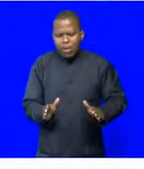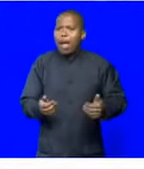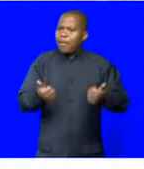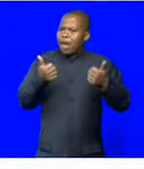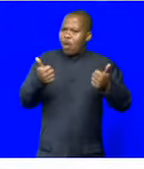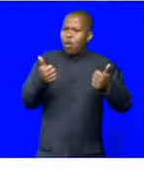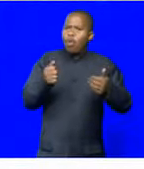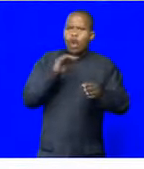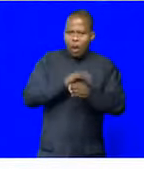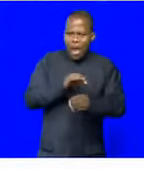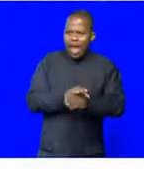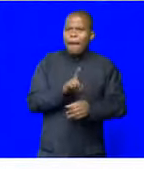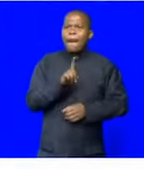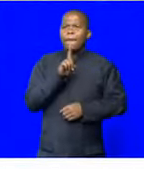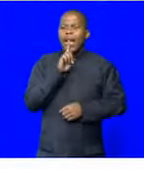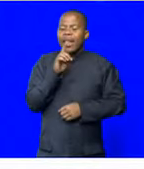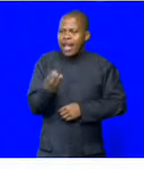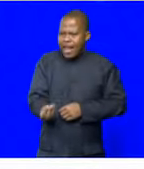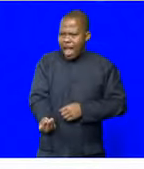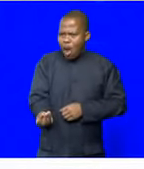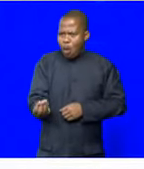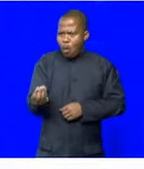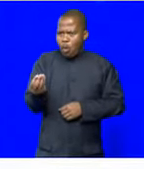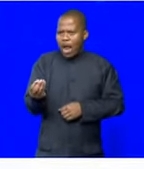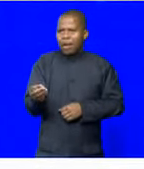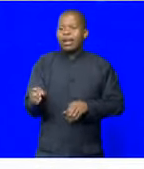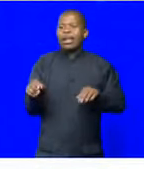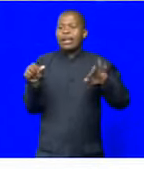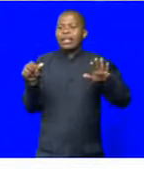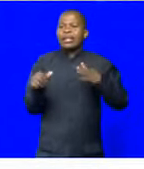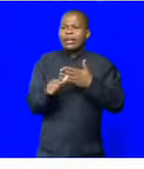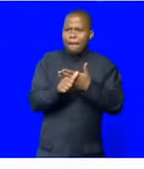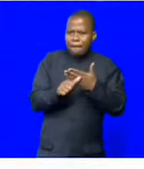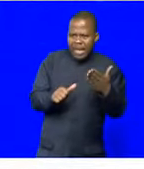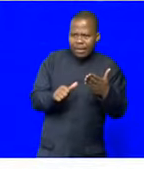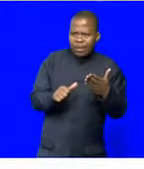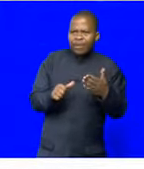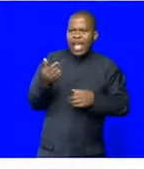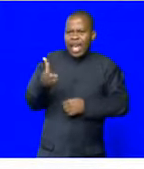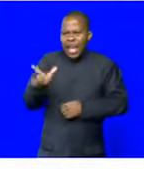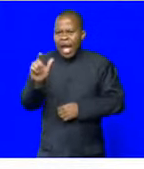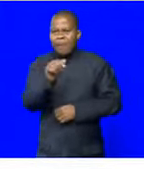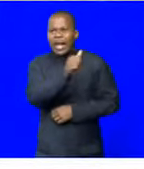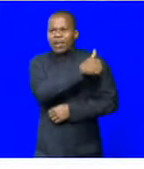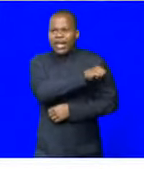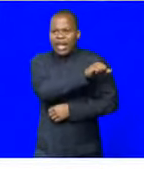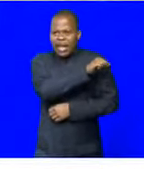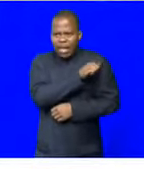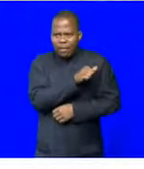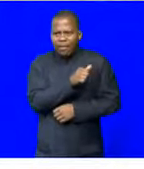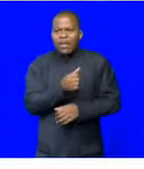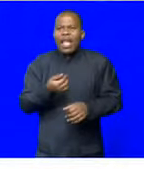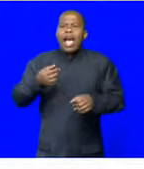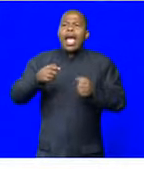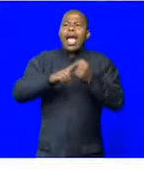nje ukuthi ugwecici naselana ngicaka kumbonana kana 6 months mina ngiyalaya esibedlele. Ngahamba ngaye esibedlele embabane